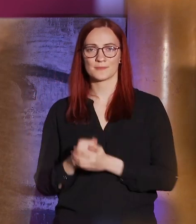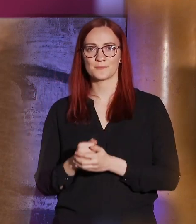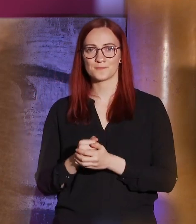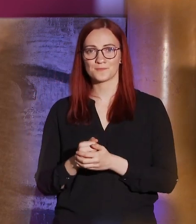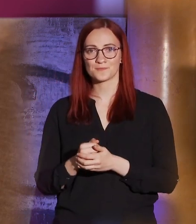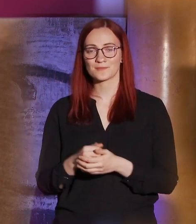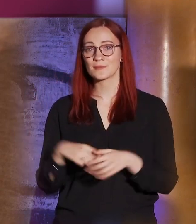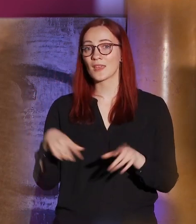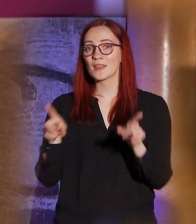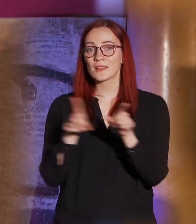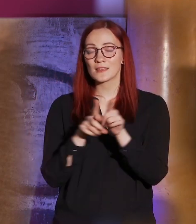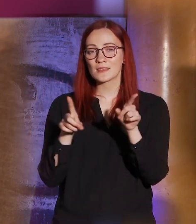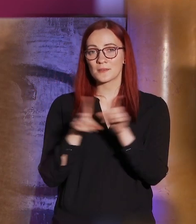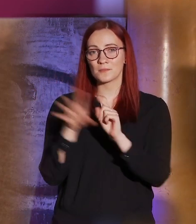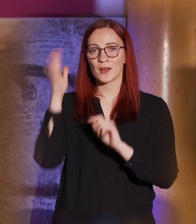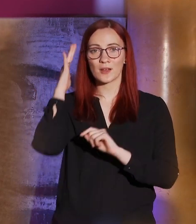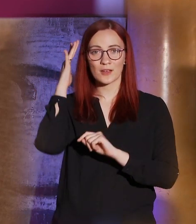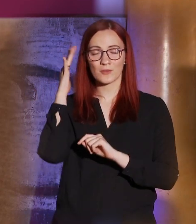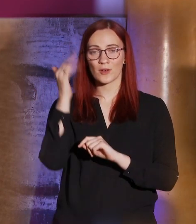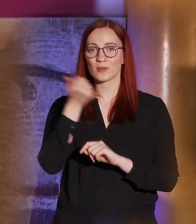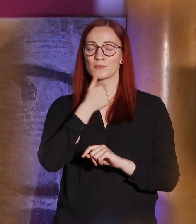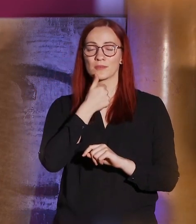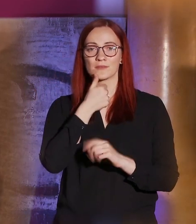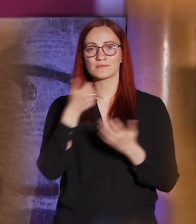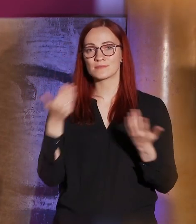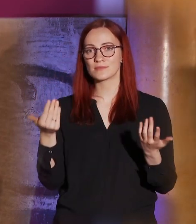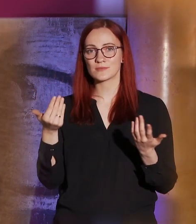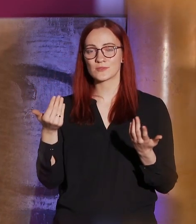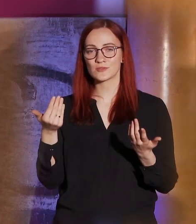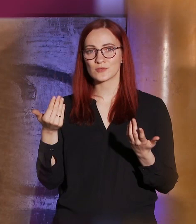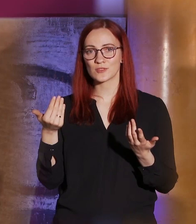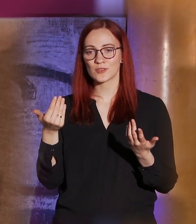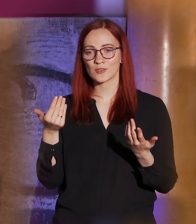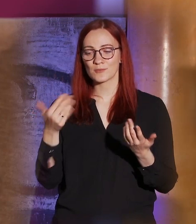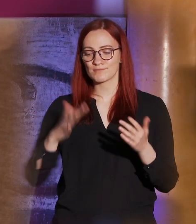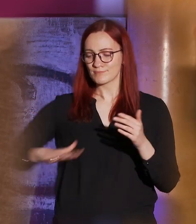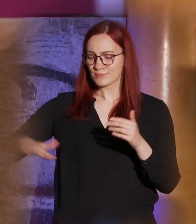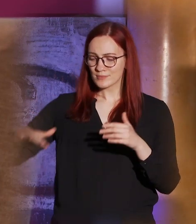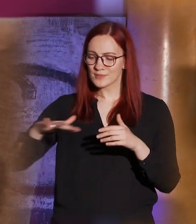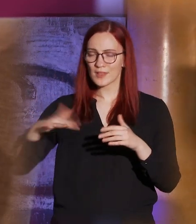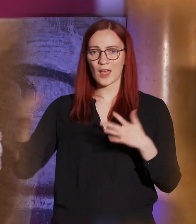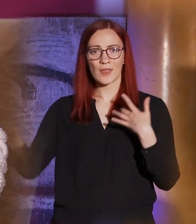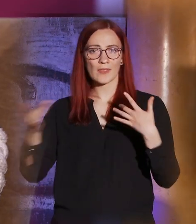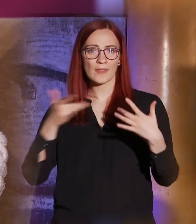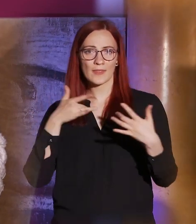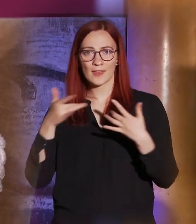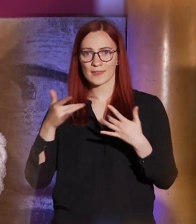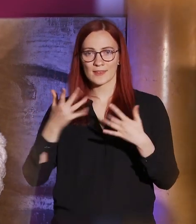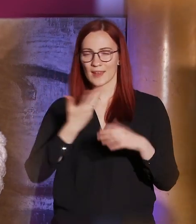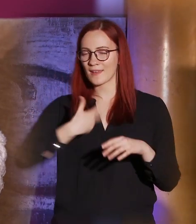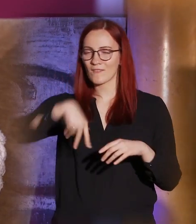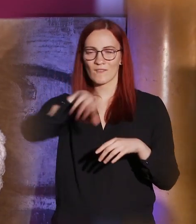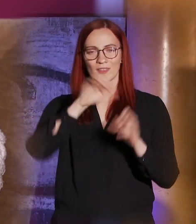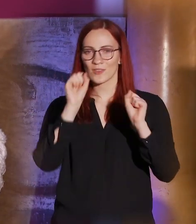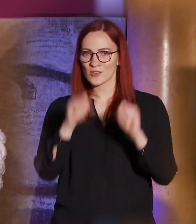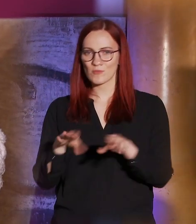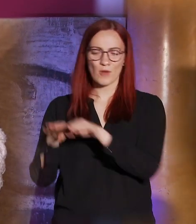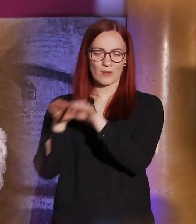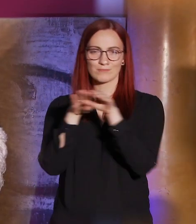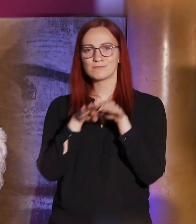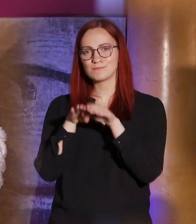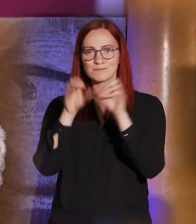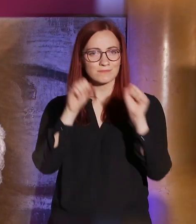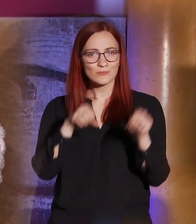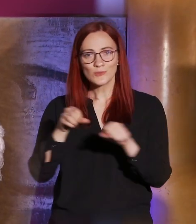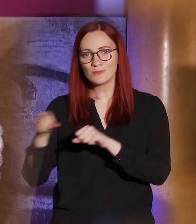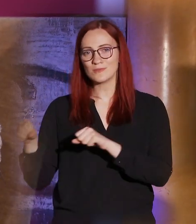šiaip aš galvoju, kad tarkim, scenoje, teatre visiems yra lygios galimybės. Nes tu